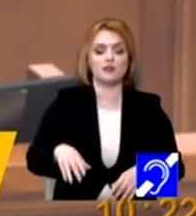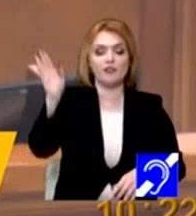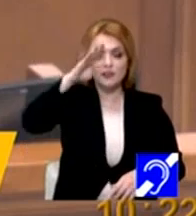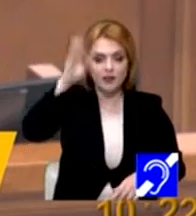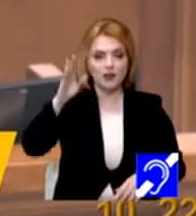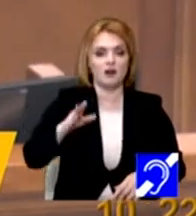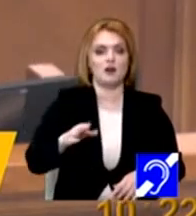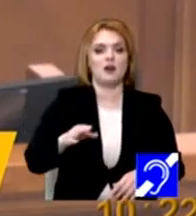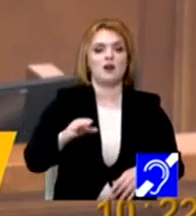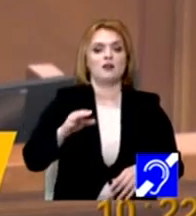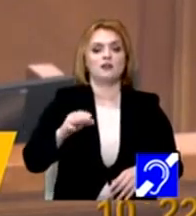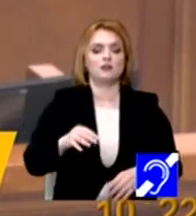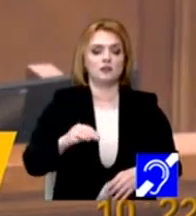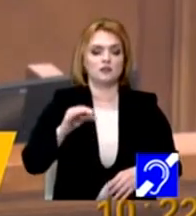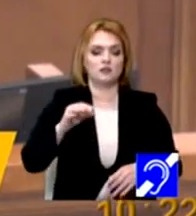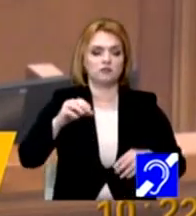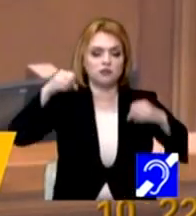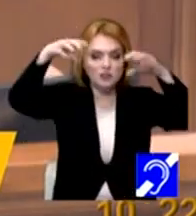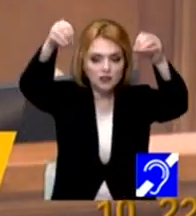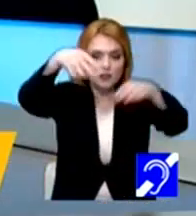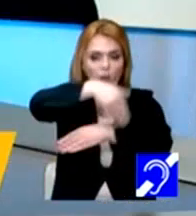medicale, securitate energetică și altele.